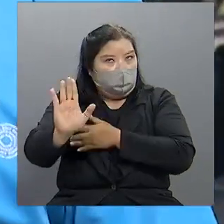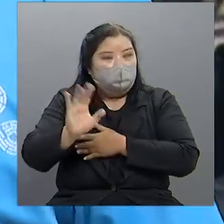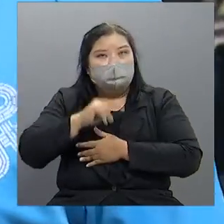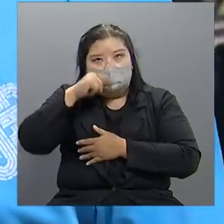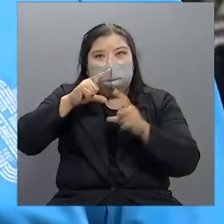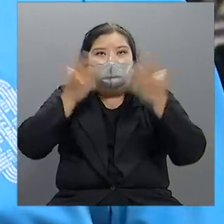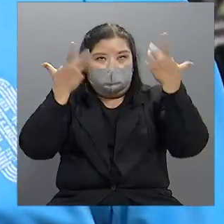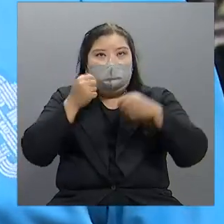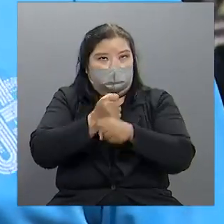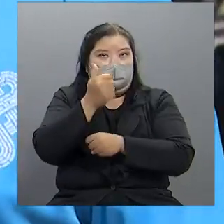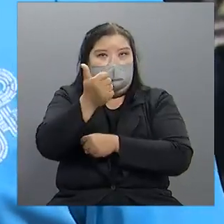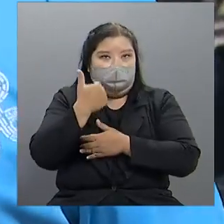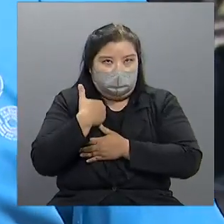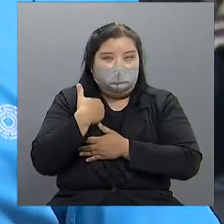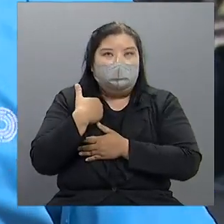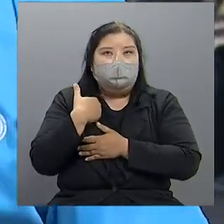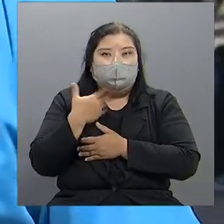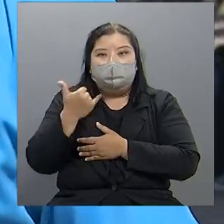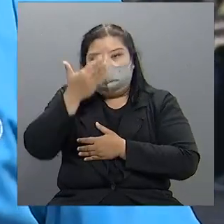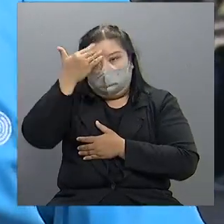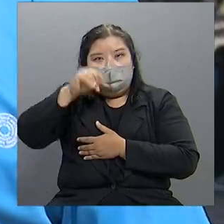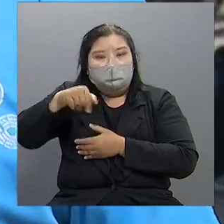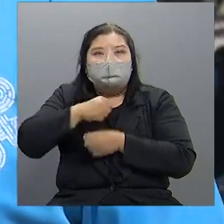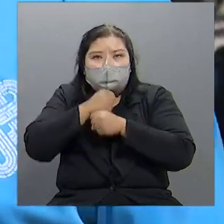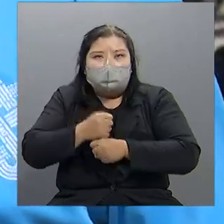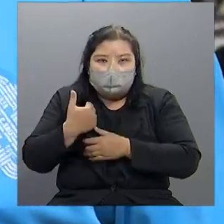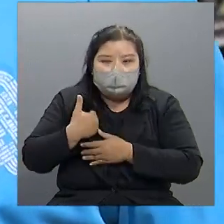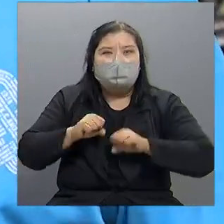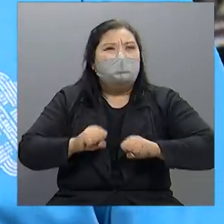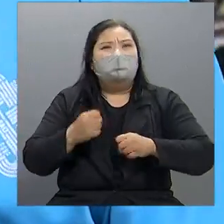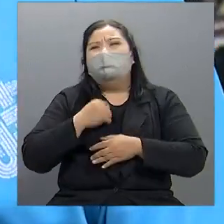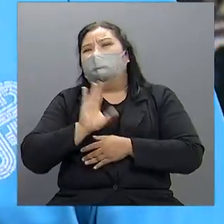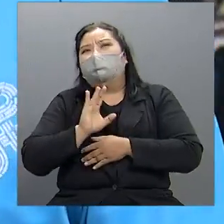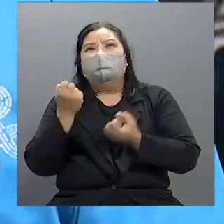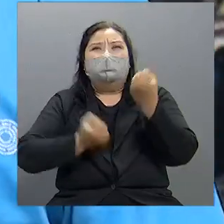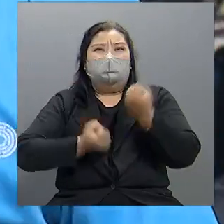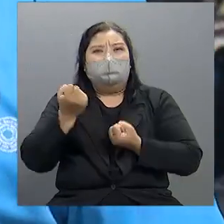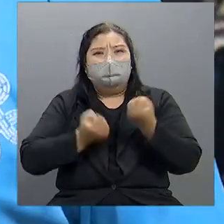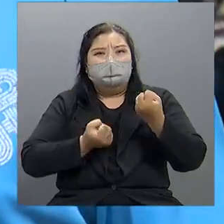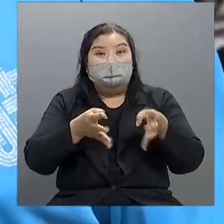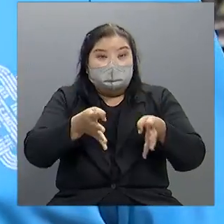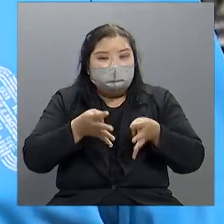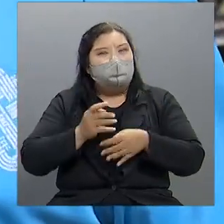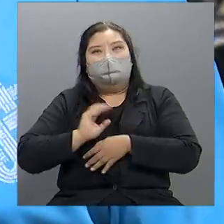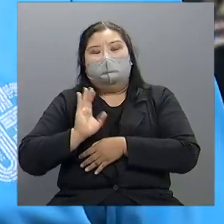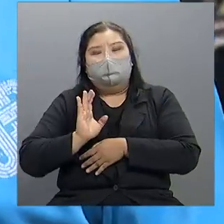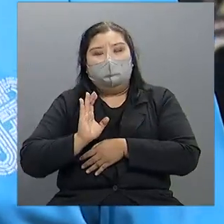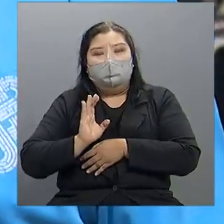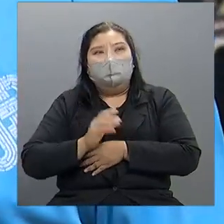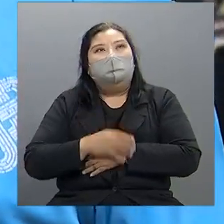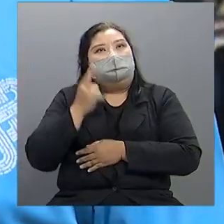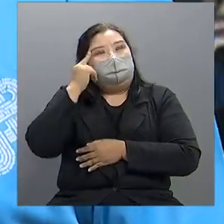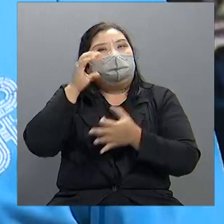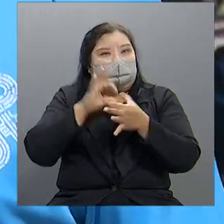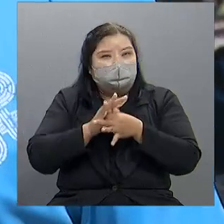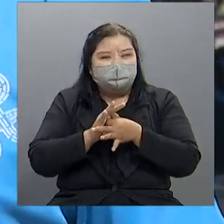ายุก็มากขึ้นทุกวันทุกวันคนรุ่นใหม่เด็กรุ่นใหม่ก็ไม่มาแล้วครับอาชีพพนักงานขับรถอันนี้ก็เลยมองเป็นเรื่องของการรองรับอนาคตด้วยน